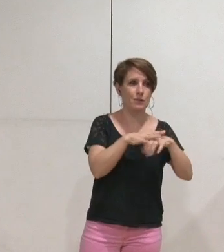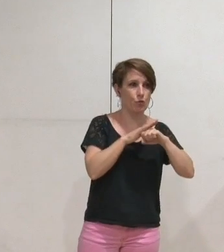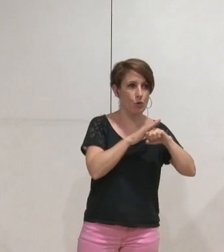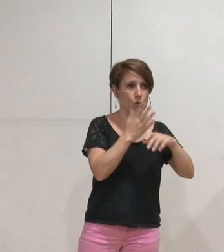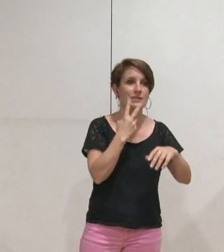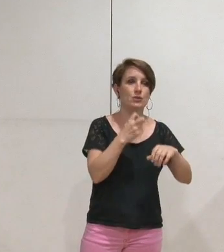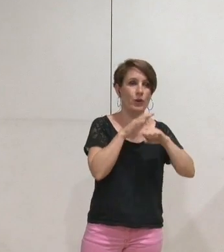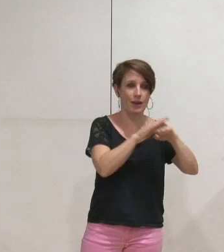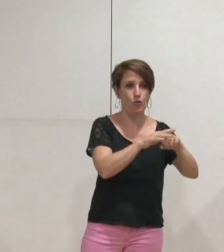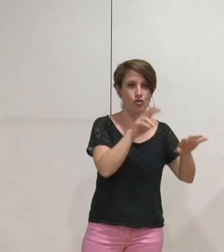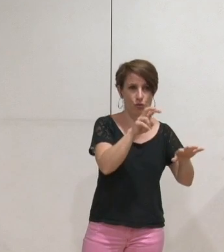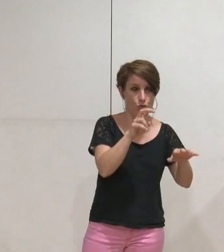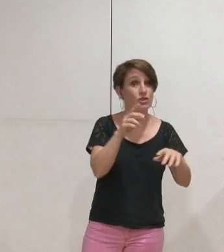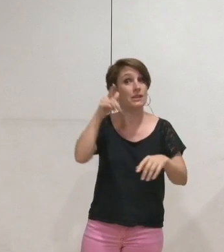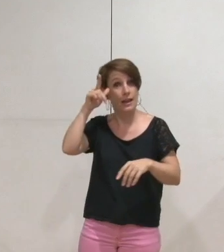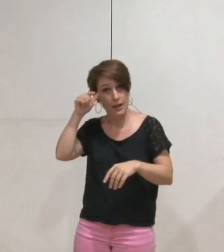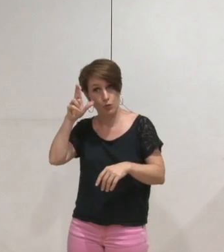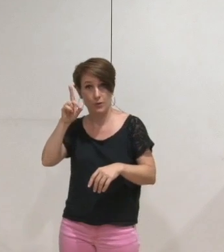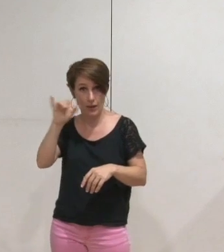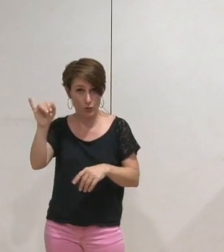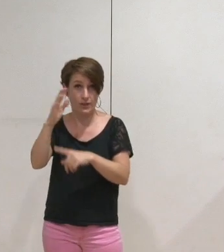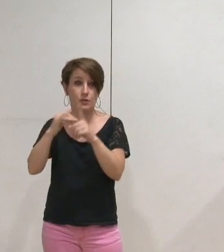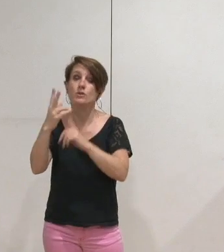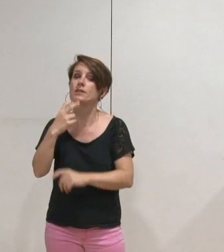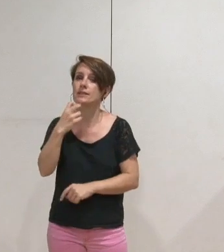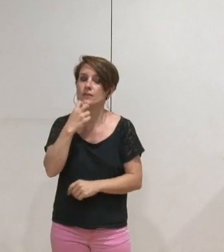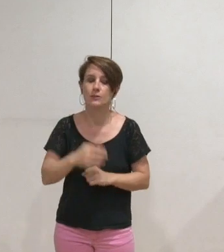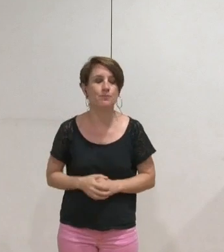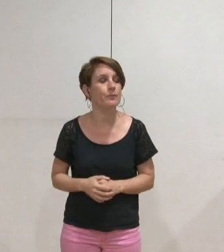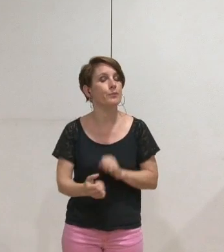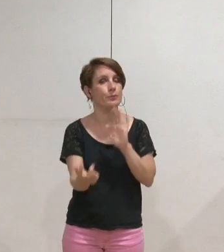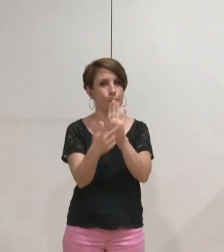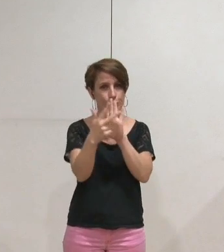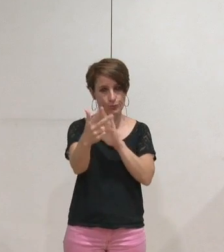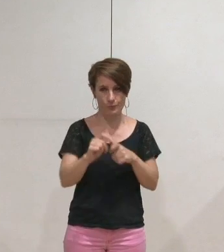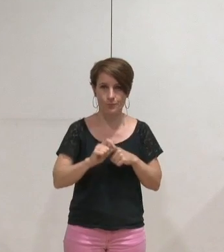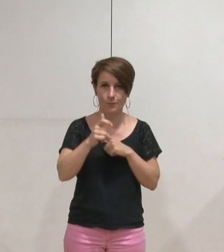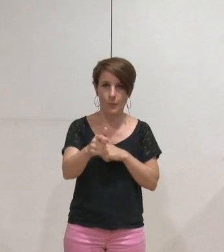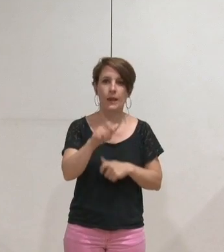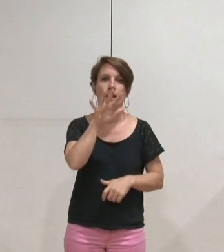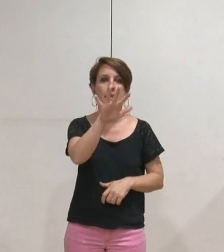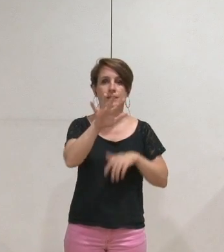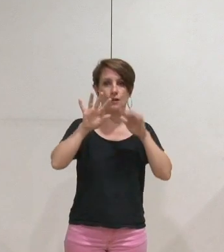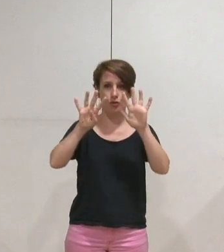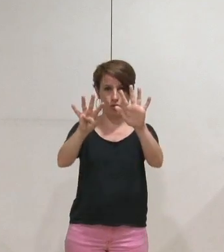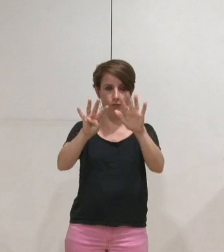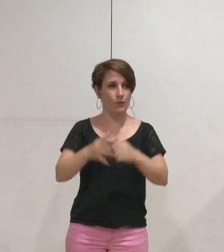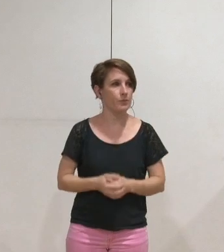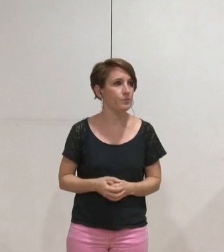écologistes et républicain udi société civile délibération adoptée la 59